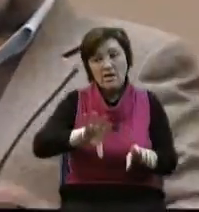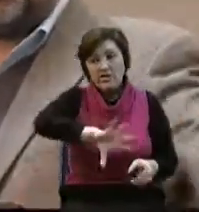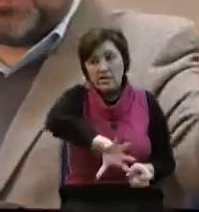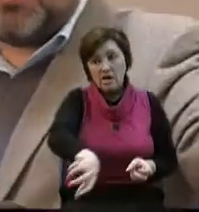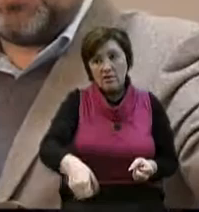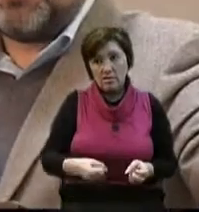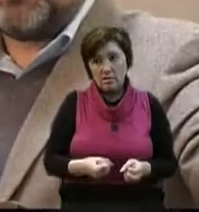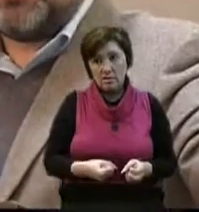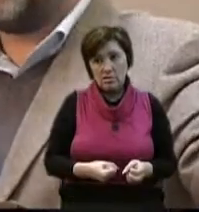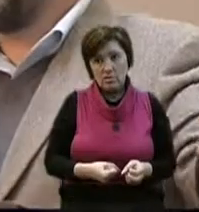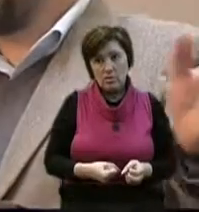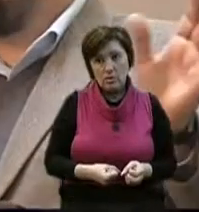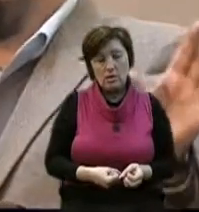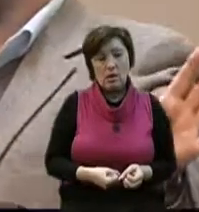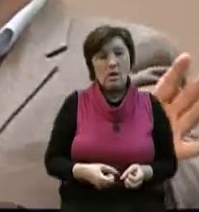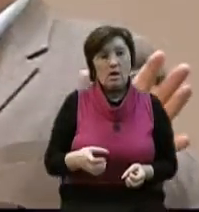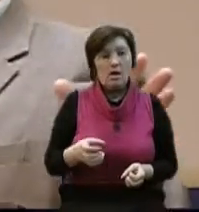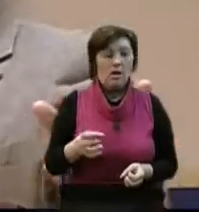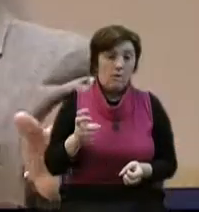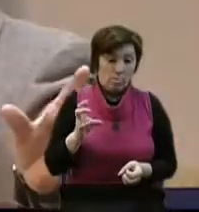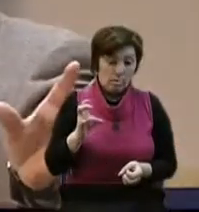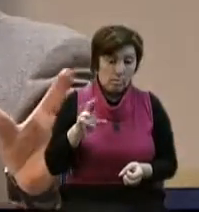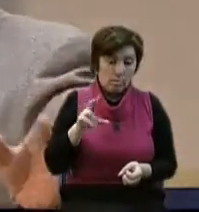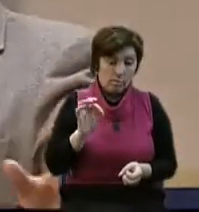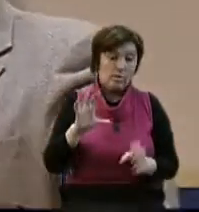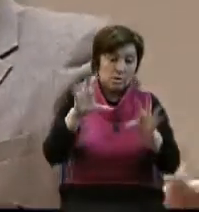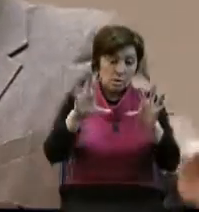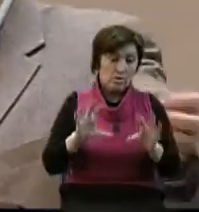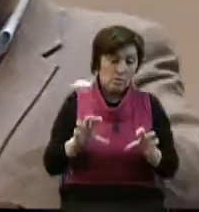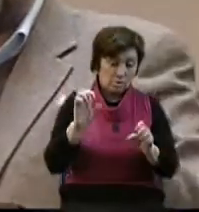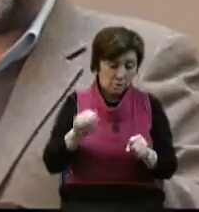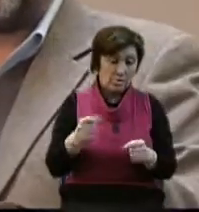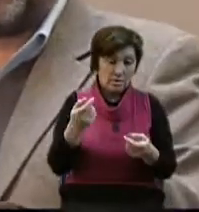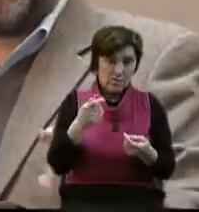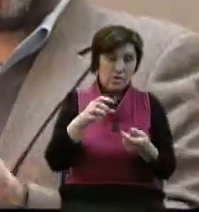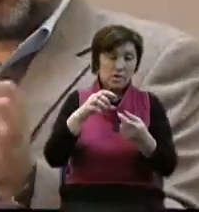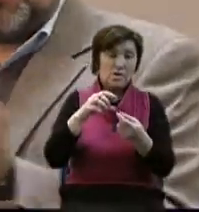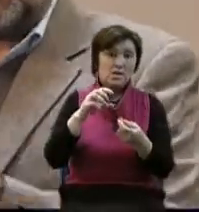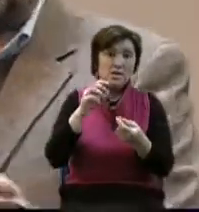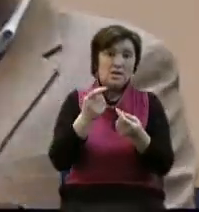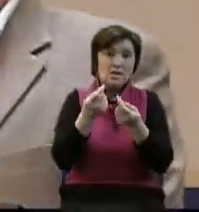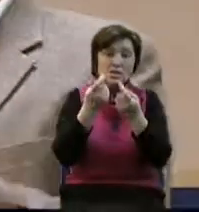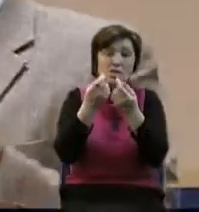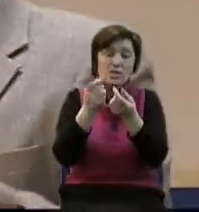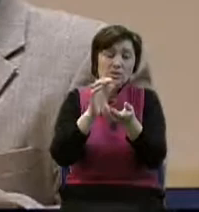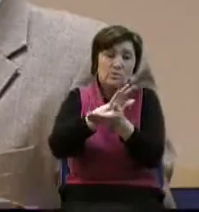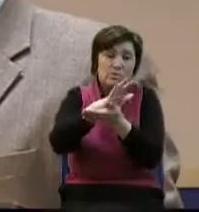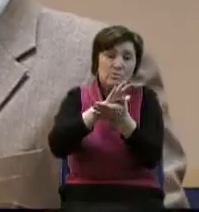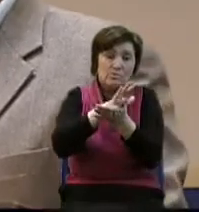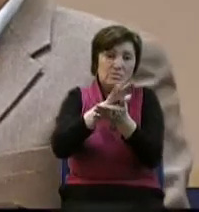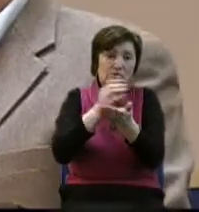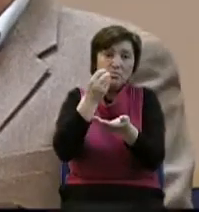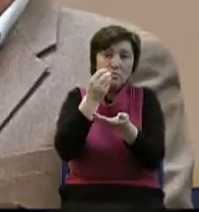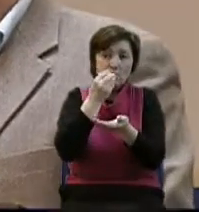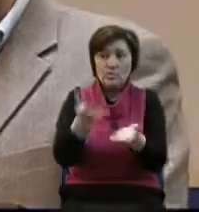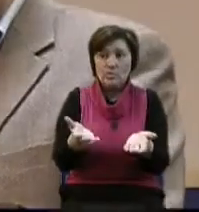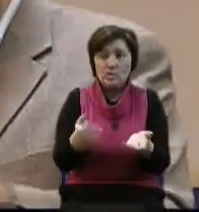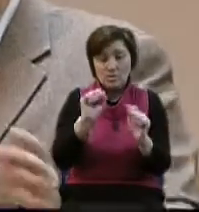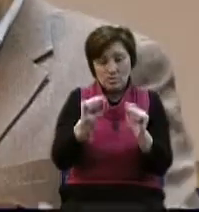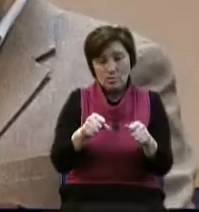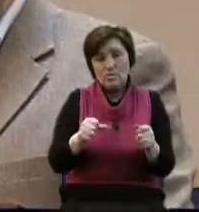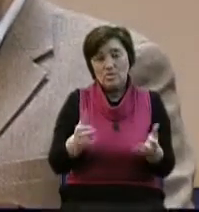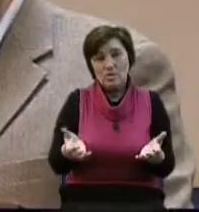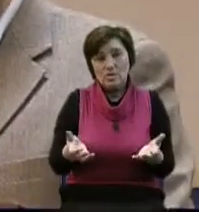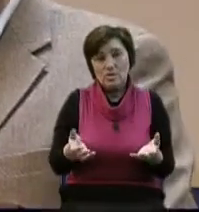они имели право, это было нормально, не считалось воровством, если они брали зерно, терли его и ели, если они были голодными. То есть